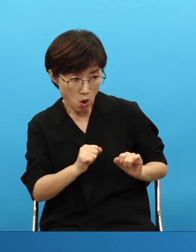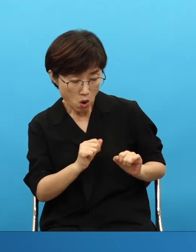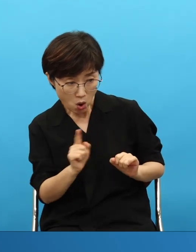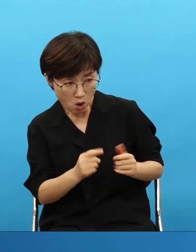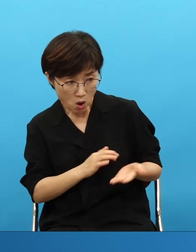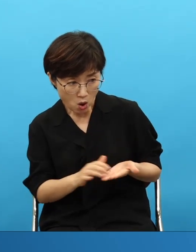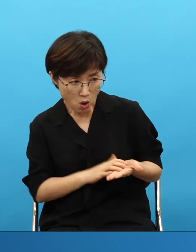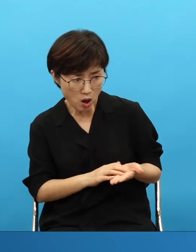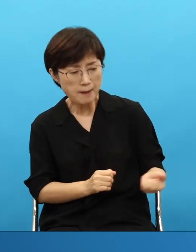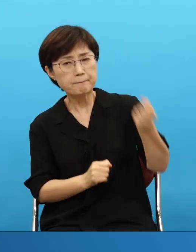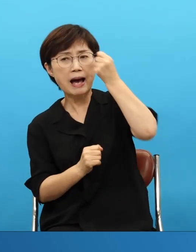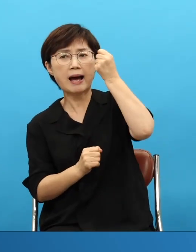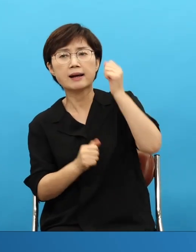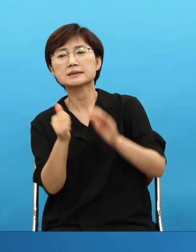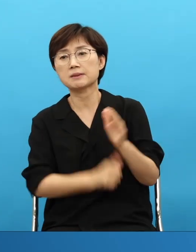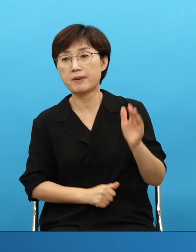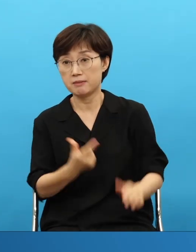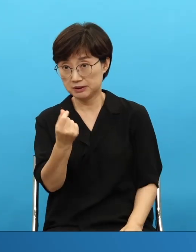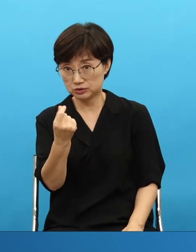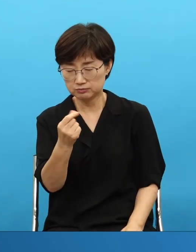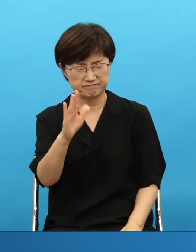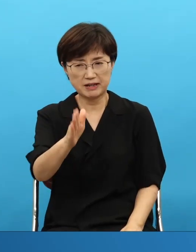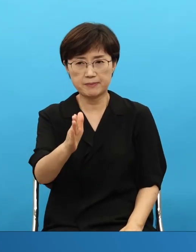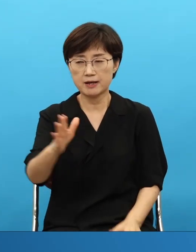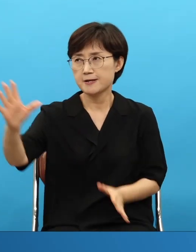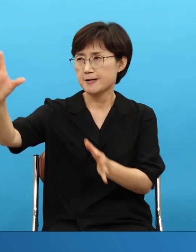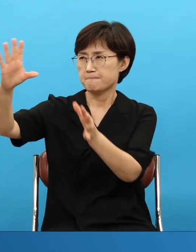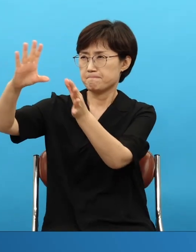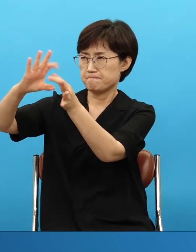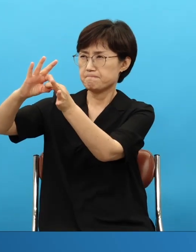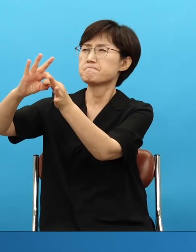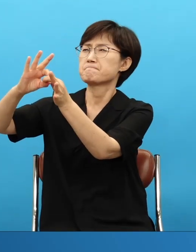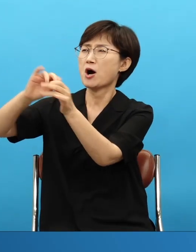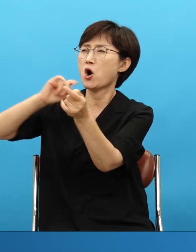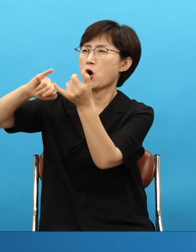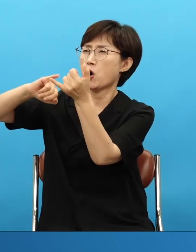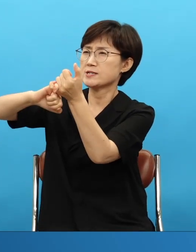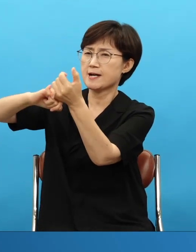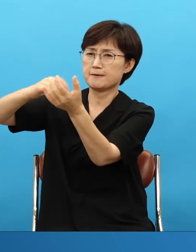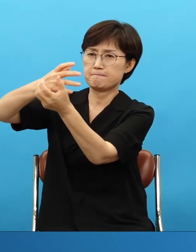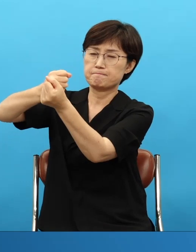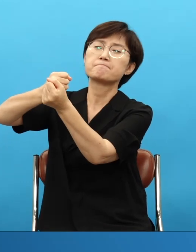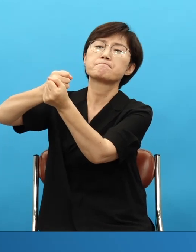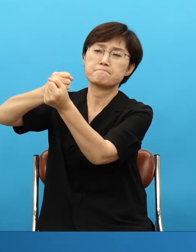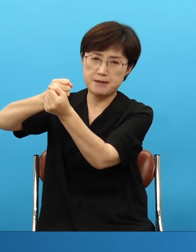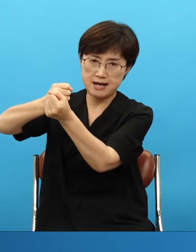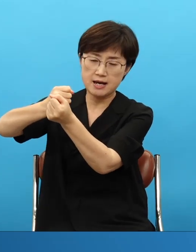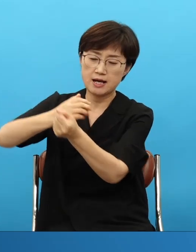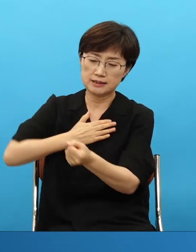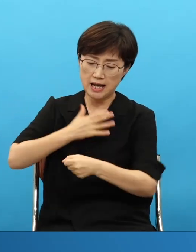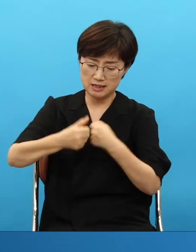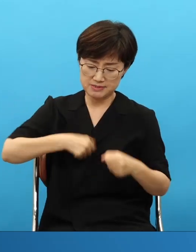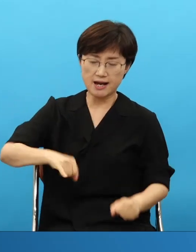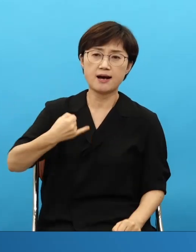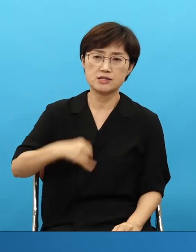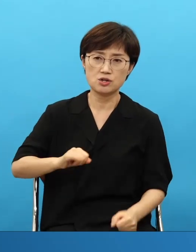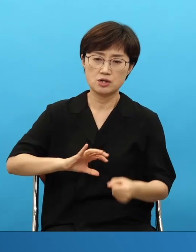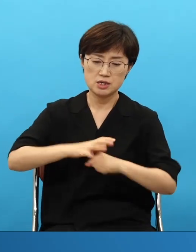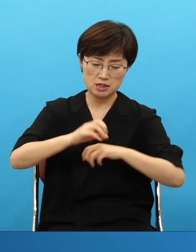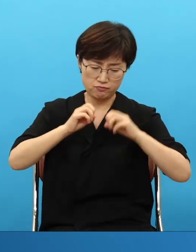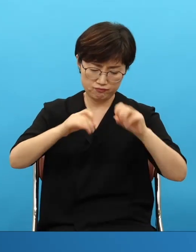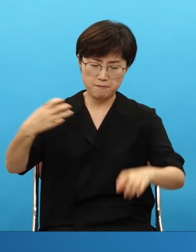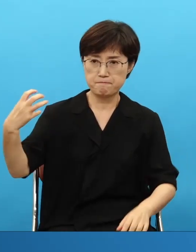여러분은 하나님의 자녀, 세계 복음화해야 될 렘넌트. 大家是神的儿女, 而且是要成就世界文化的